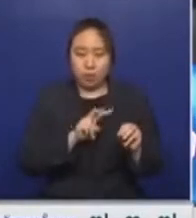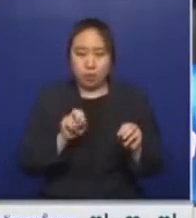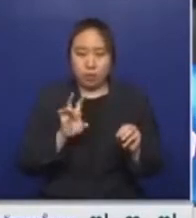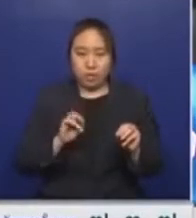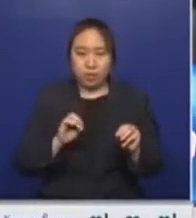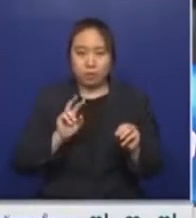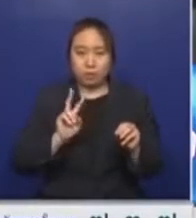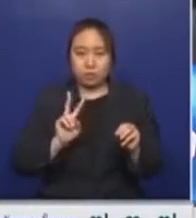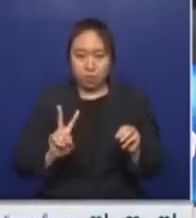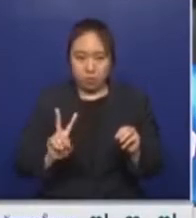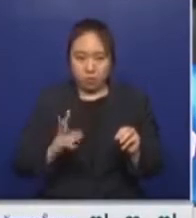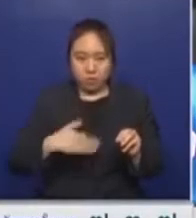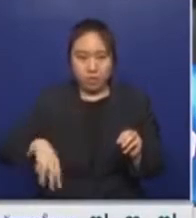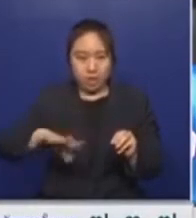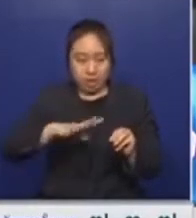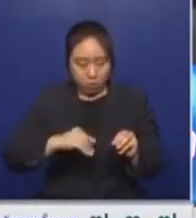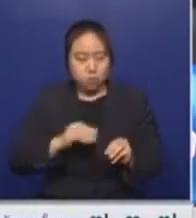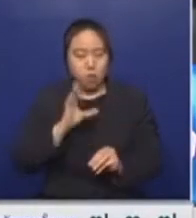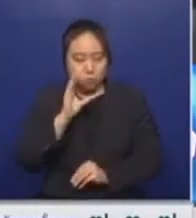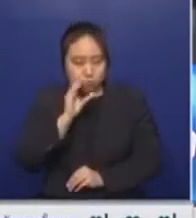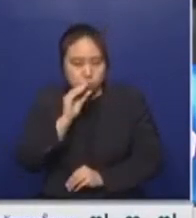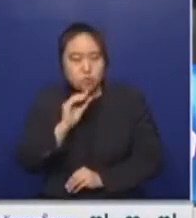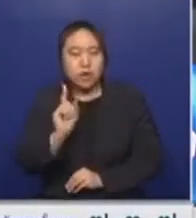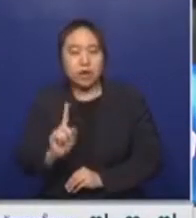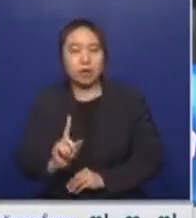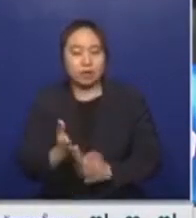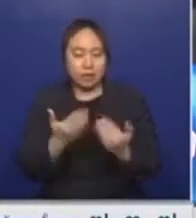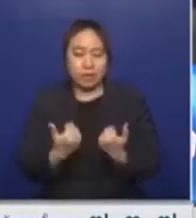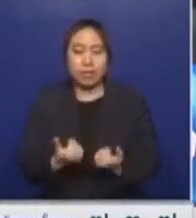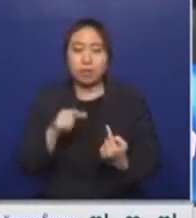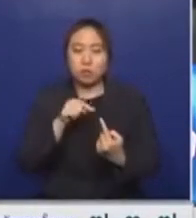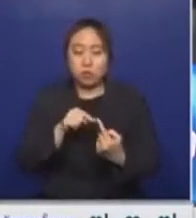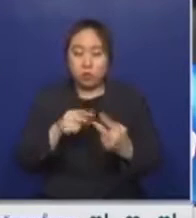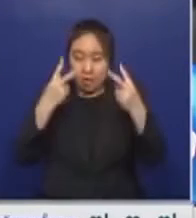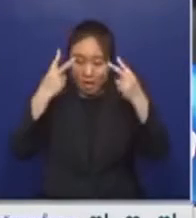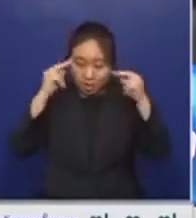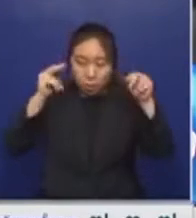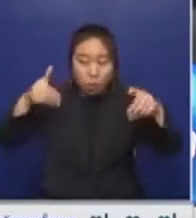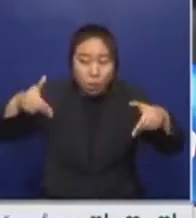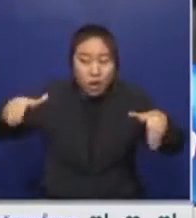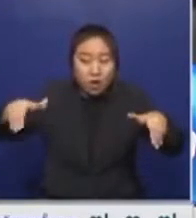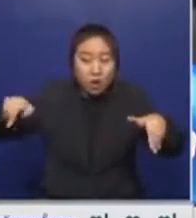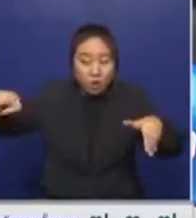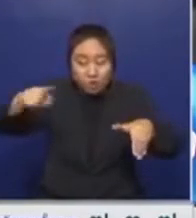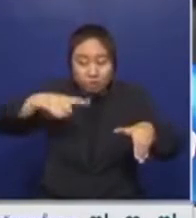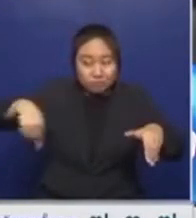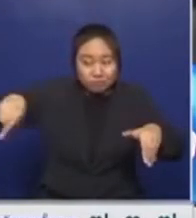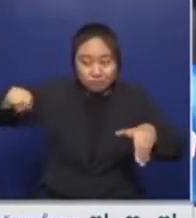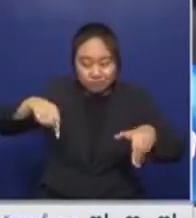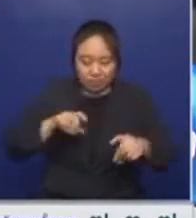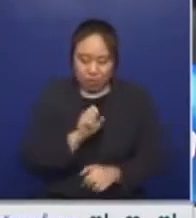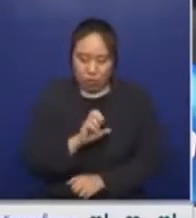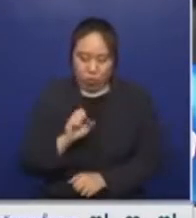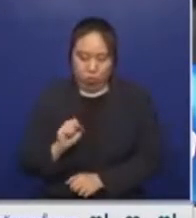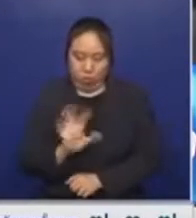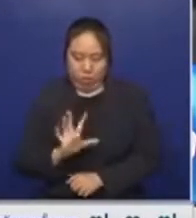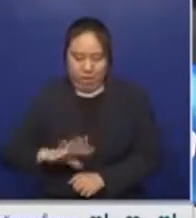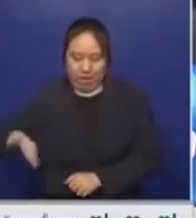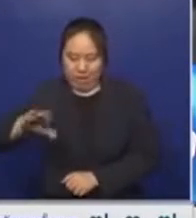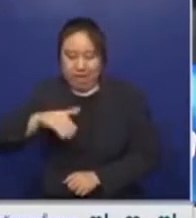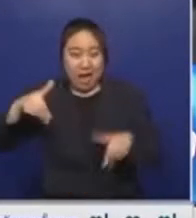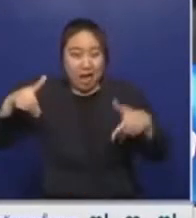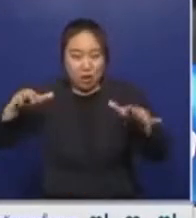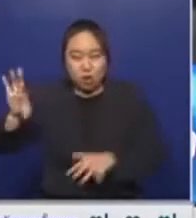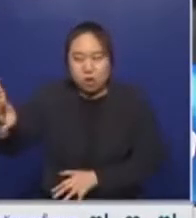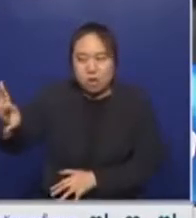ที่เราไม่พูดถึงไม่ได้เลยนะคะนั่นก็คือการเปิดทางให้นายกคนนอกที่ไม่ได้มาจากส.ส.นะคะลอยเข้าม